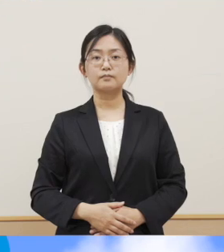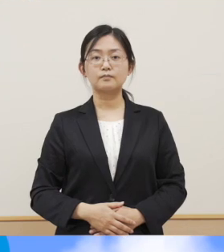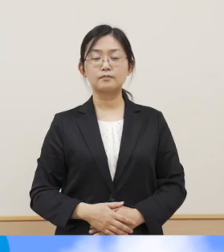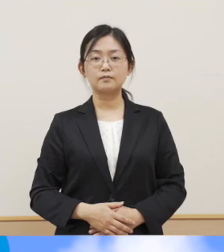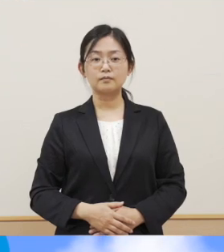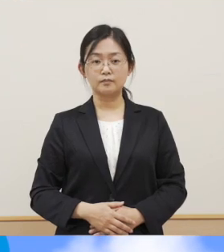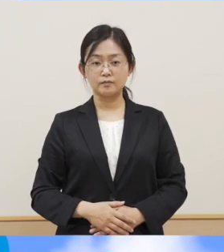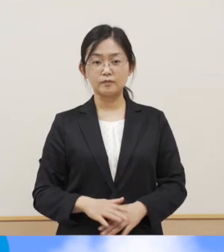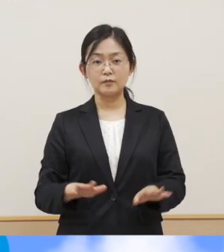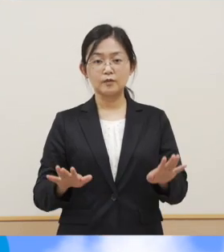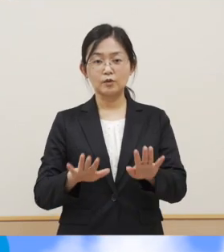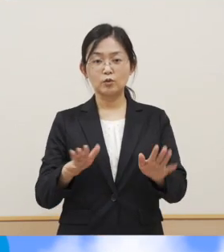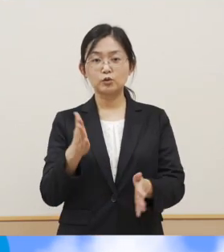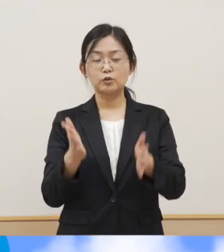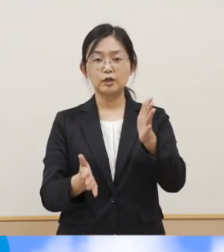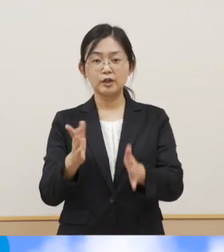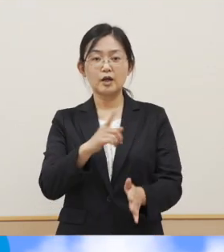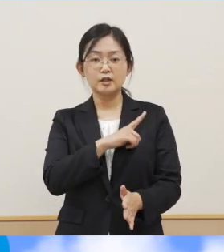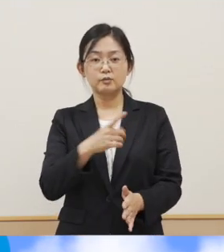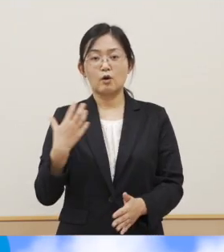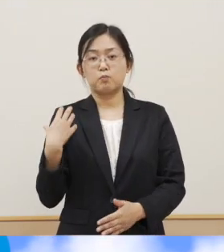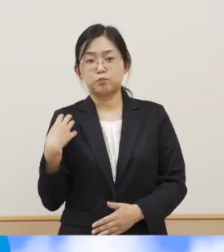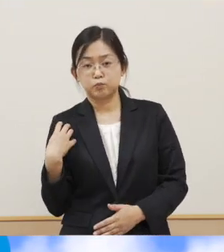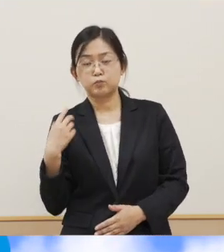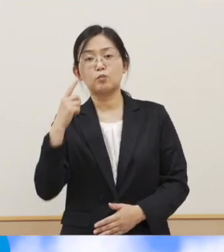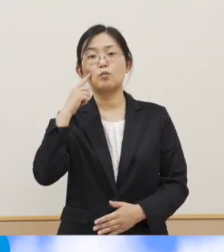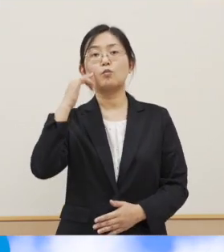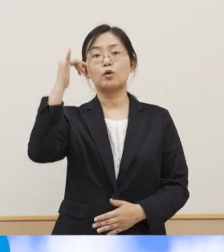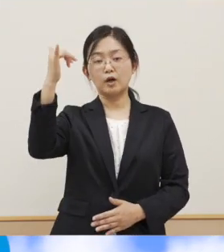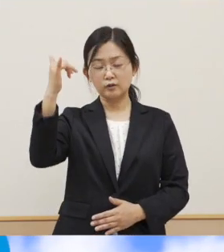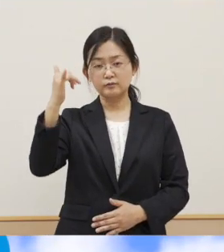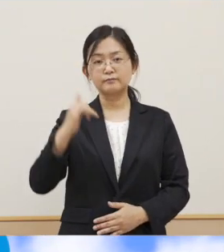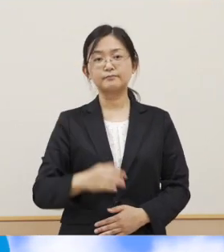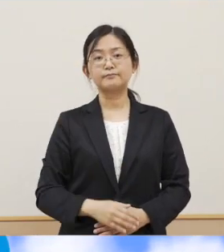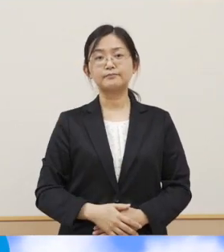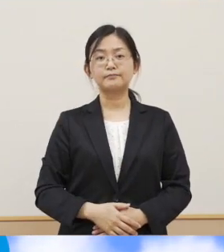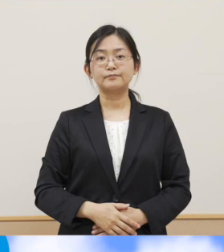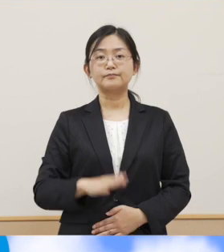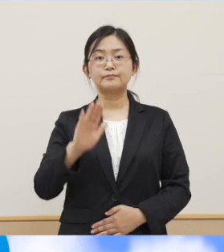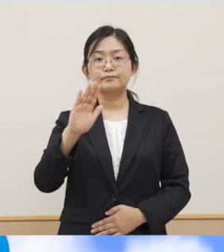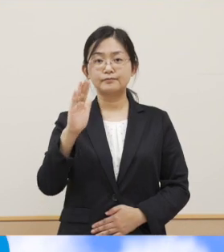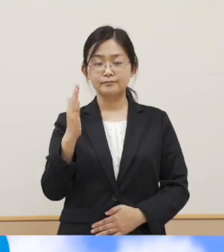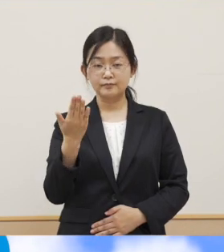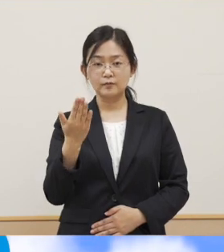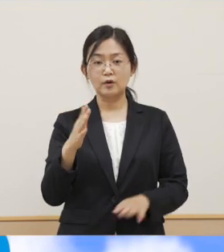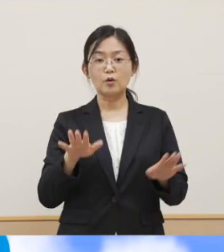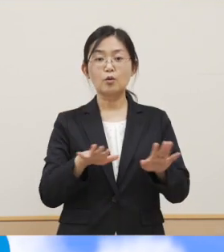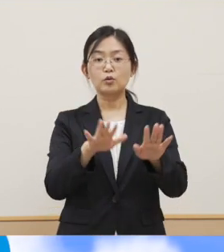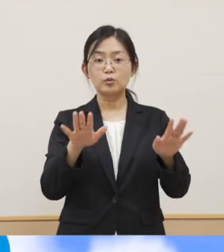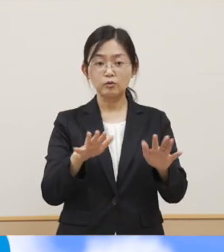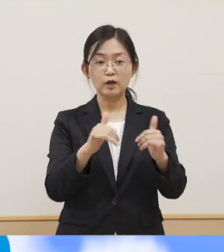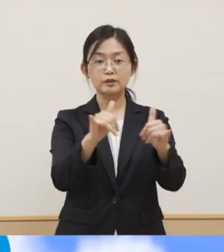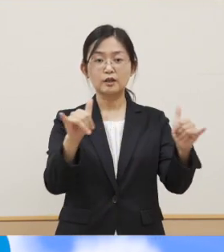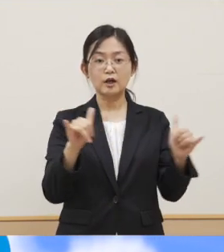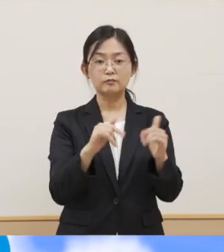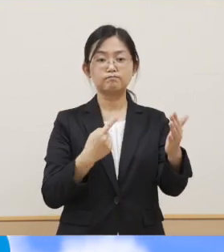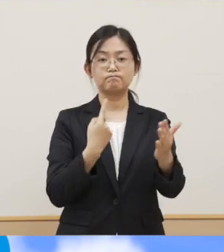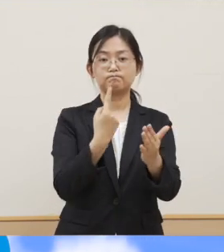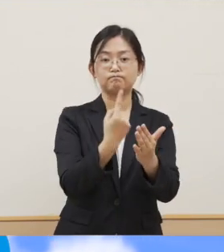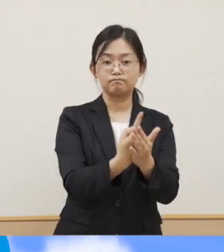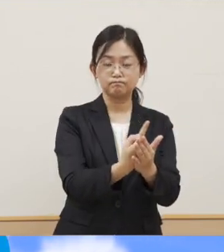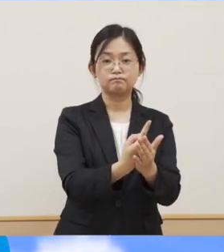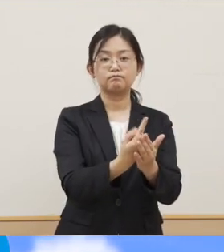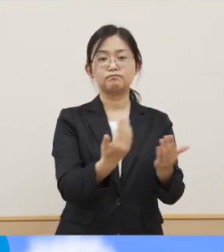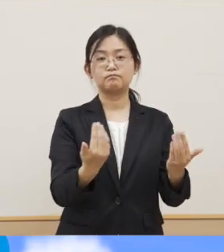子育てについての第一の責任は保護者にあります。しかし、子どもは地域社会の一員です